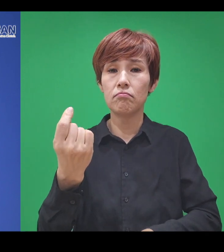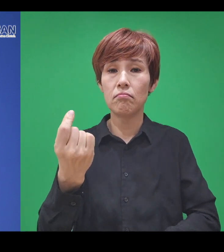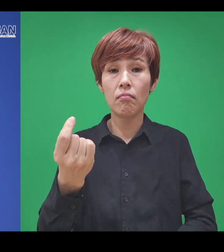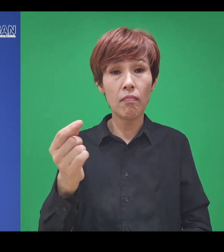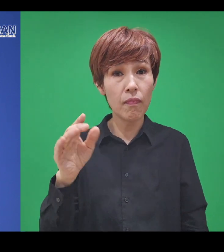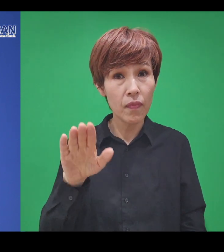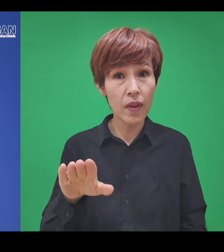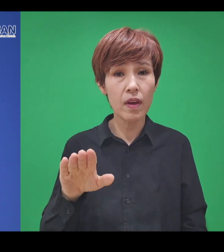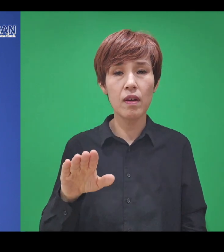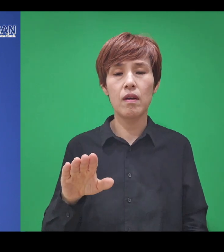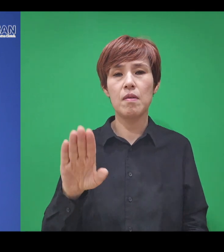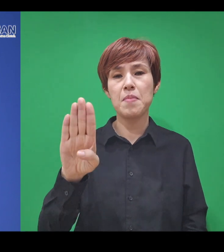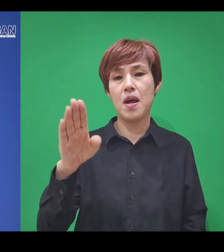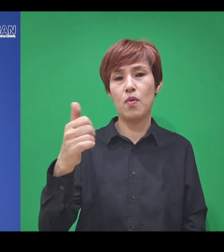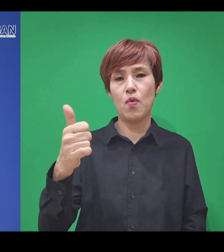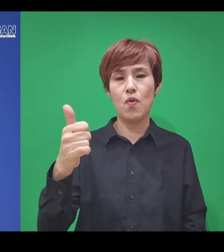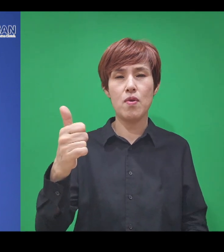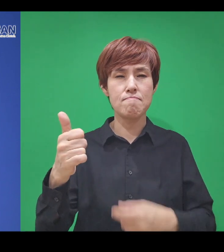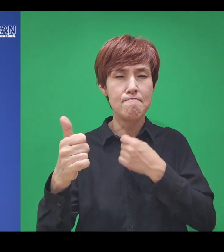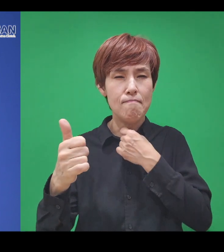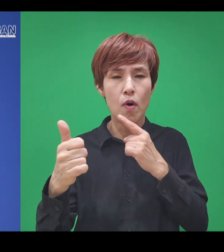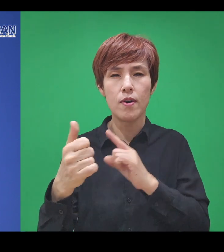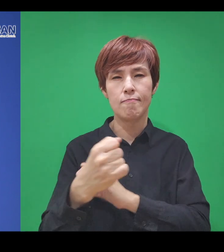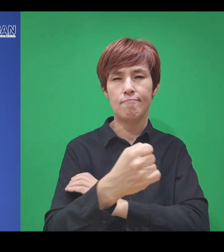권력 유지였습니다.